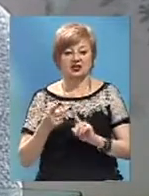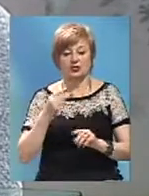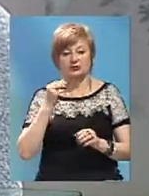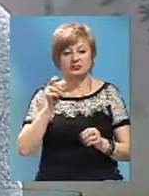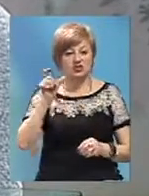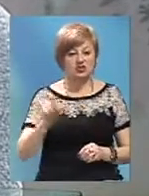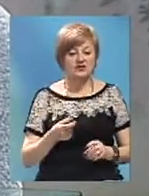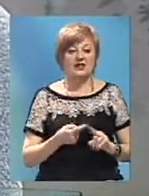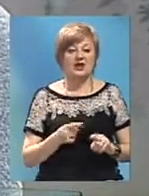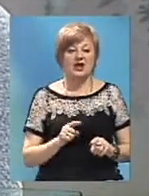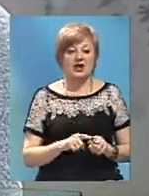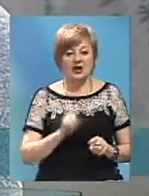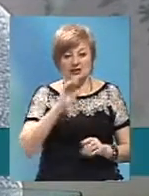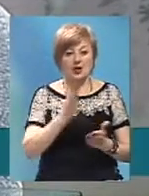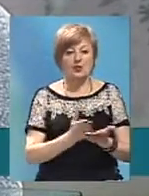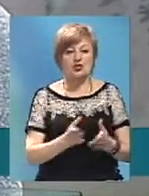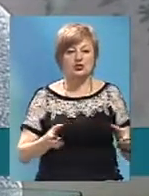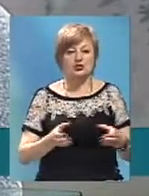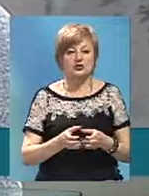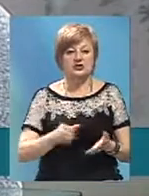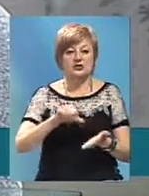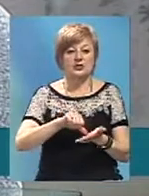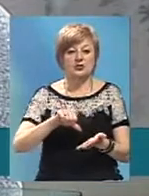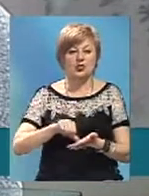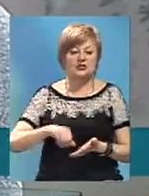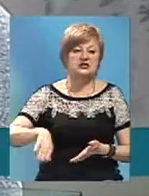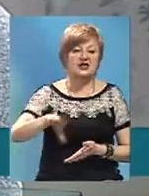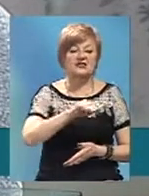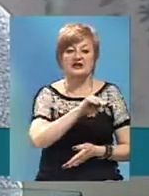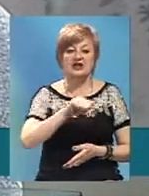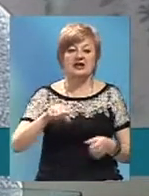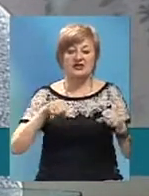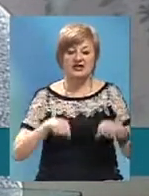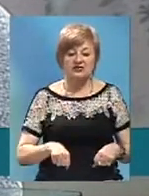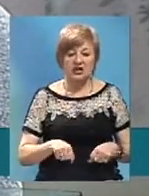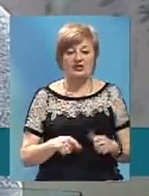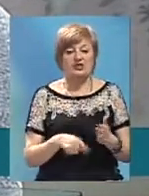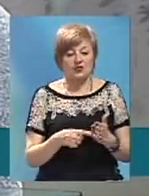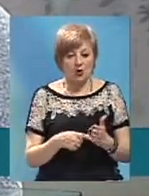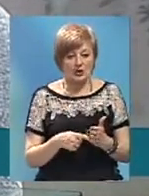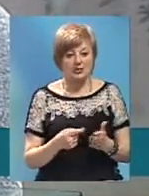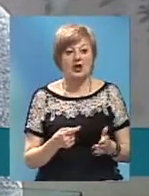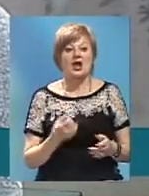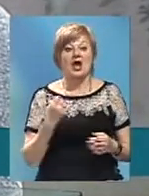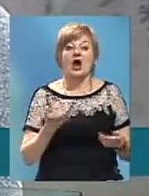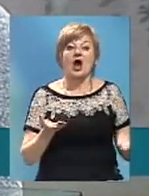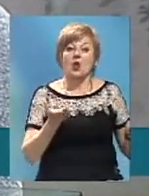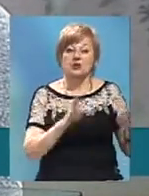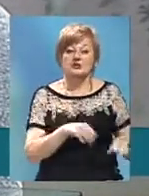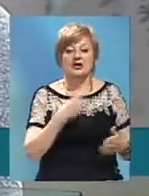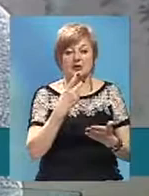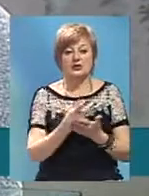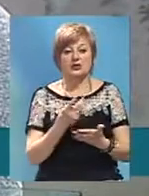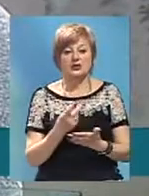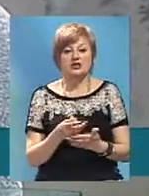Це єдина політична сила, яка має своїх представників в усіх рівнях влади і у нас, і в міській, і в обласній. А всі інші, Національний корпус –